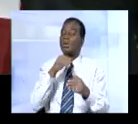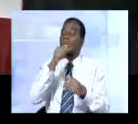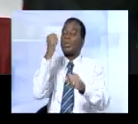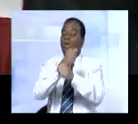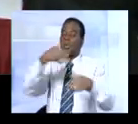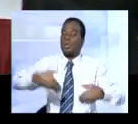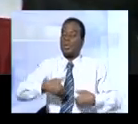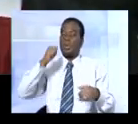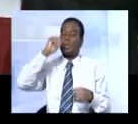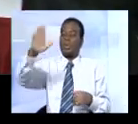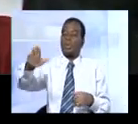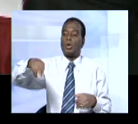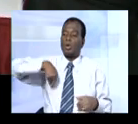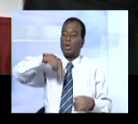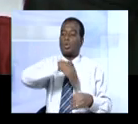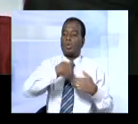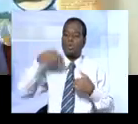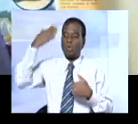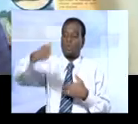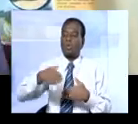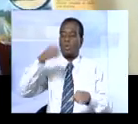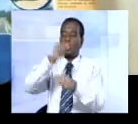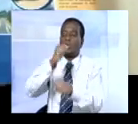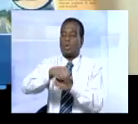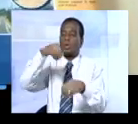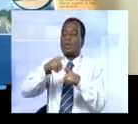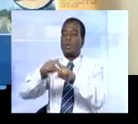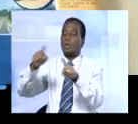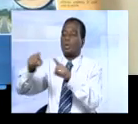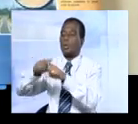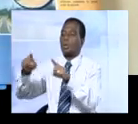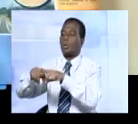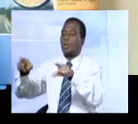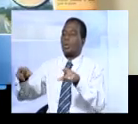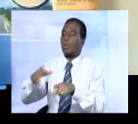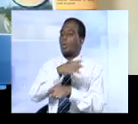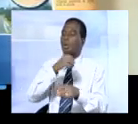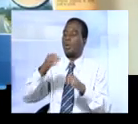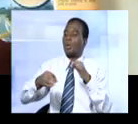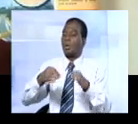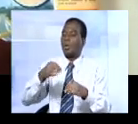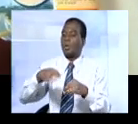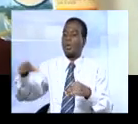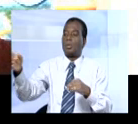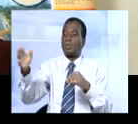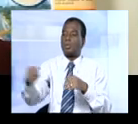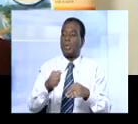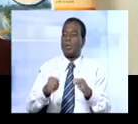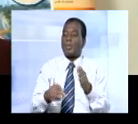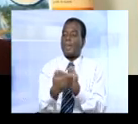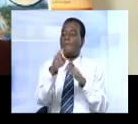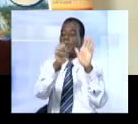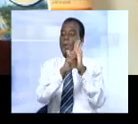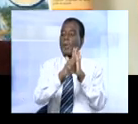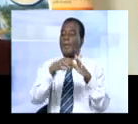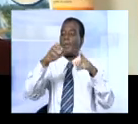des jeunes et des femmes. Nous aurons des emplois dans les divers domaines. Si vous prenez par exemple le cas de